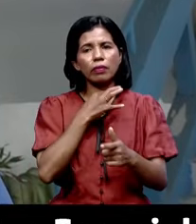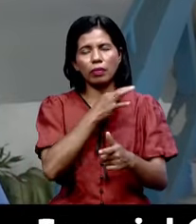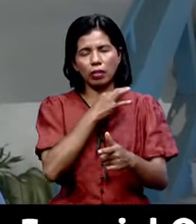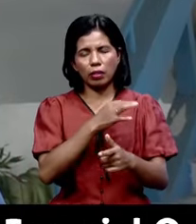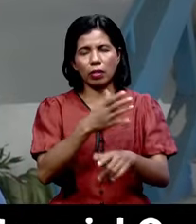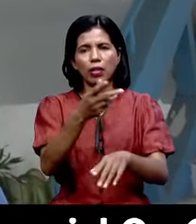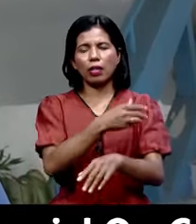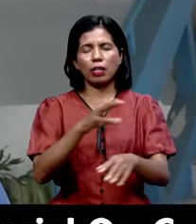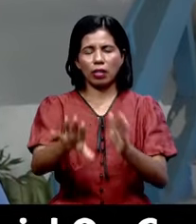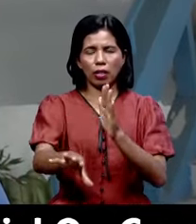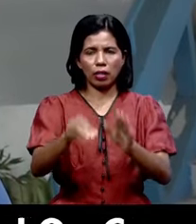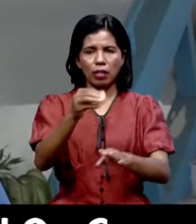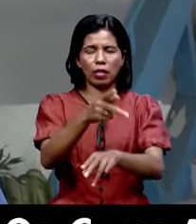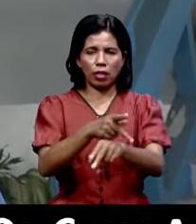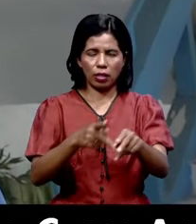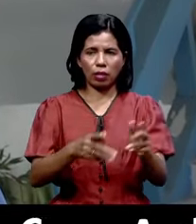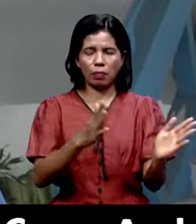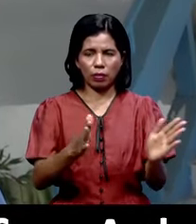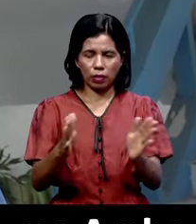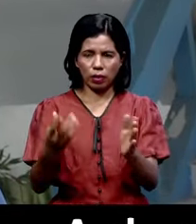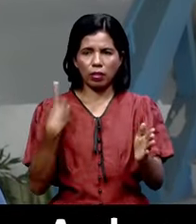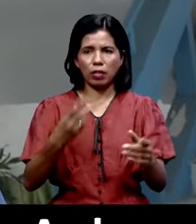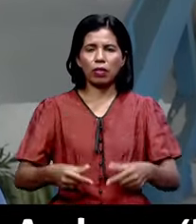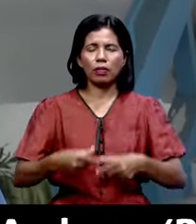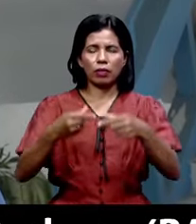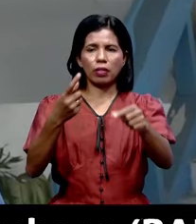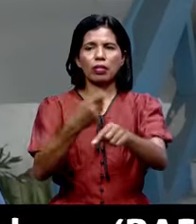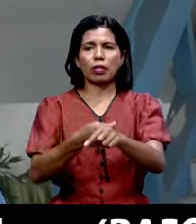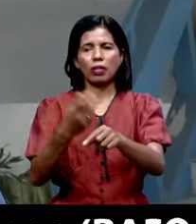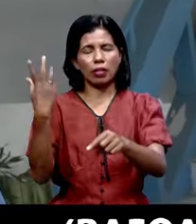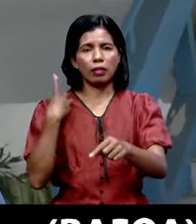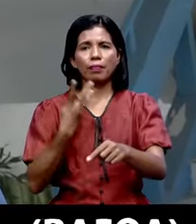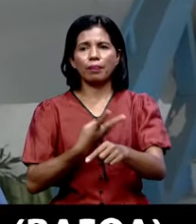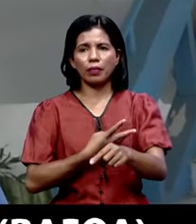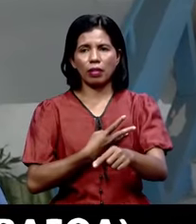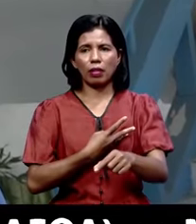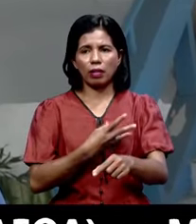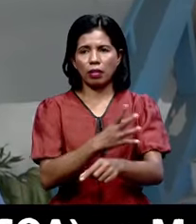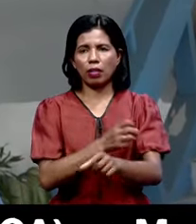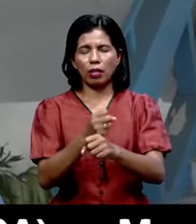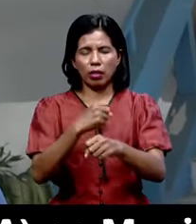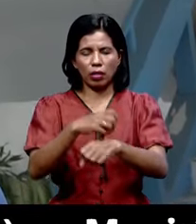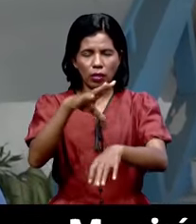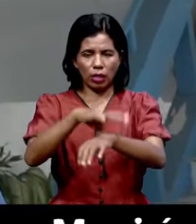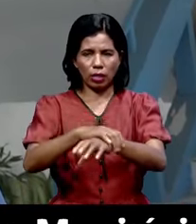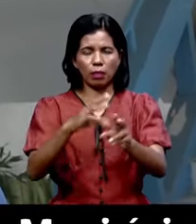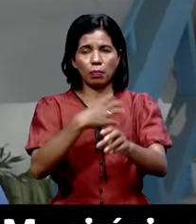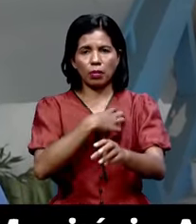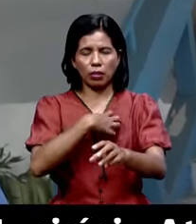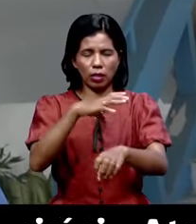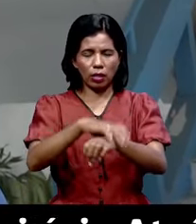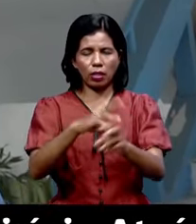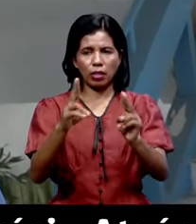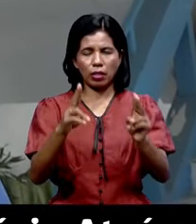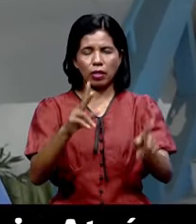kaman i prosesu ne ita entrego na ba iha momento ne bakeras itania dong alesu halo ato saun i suspect